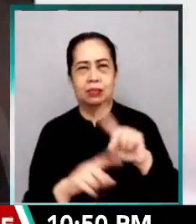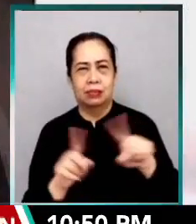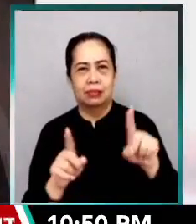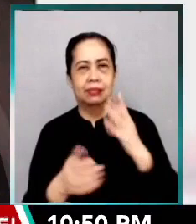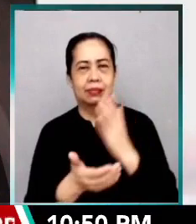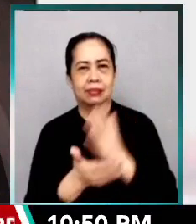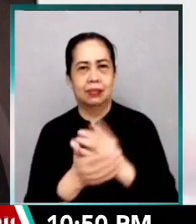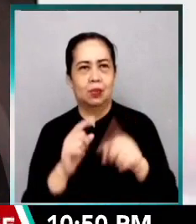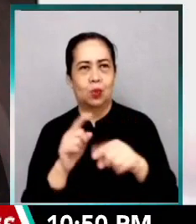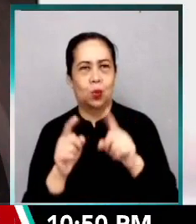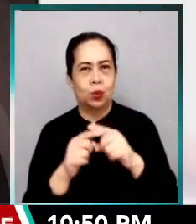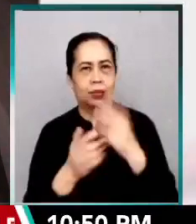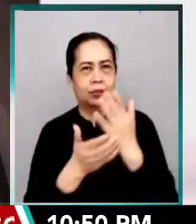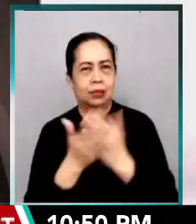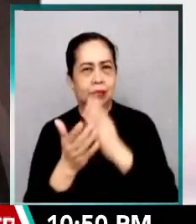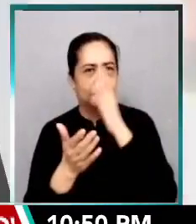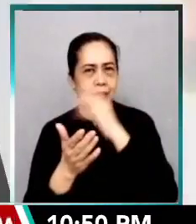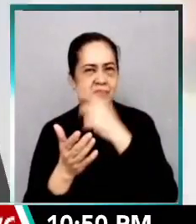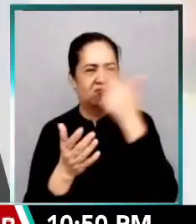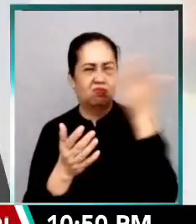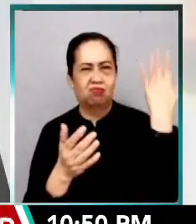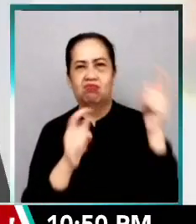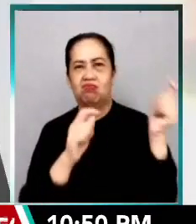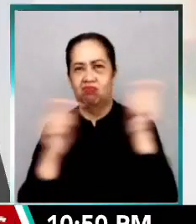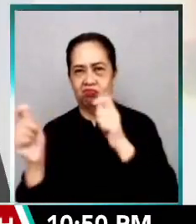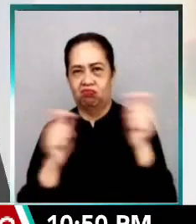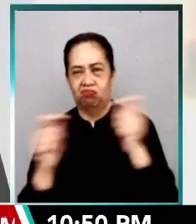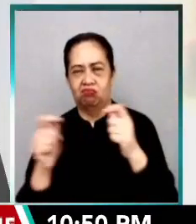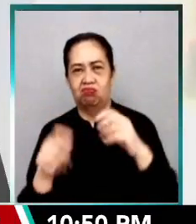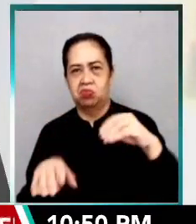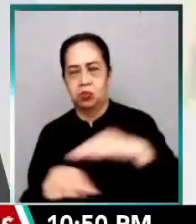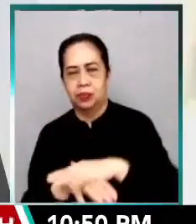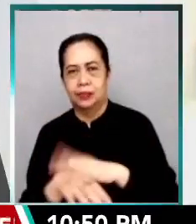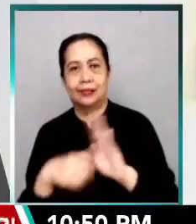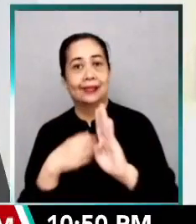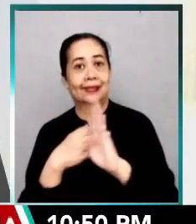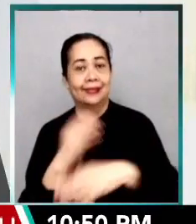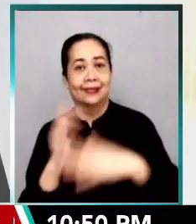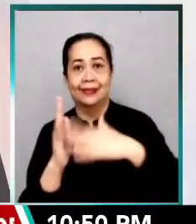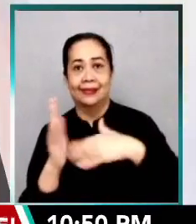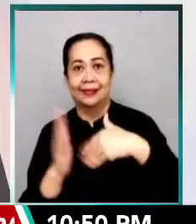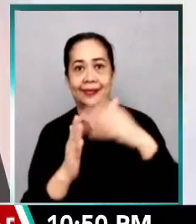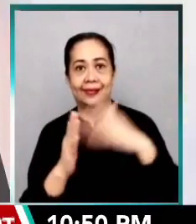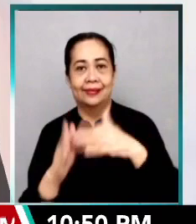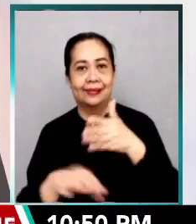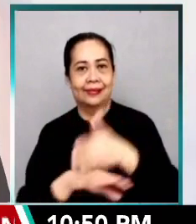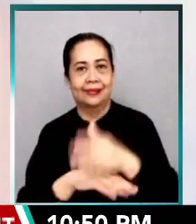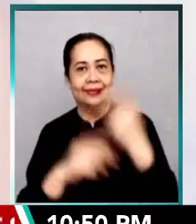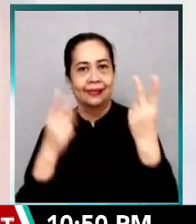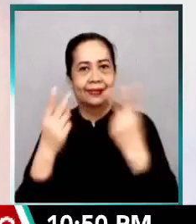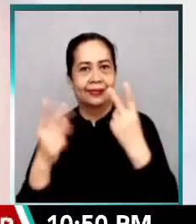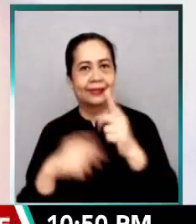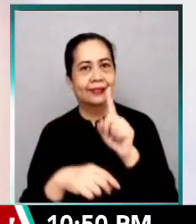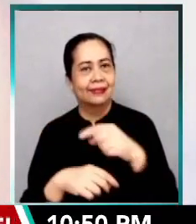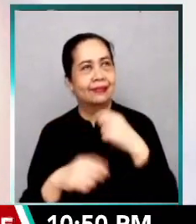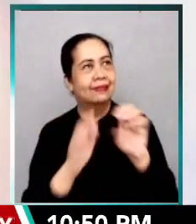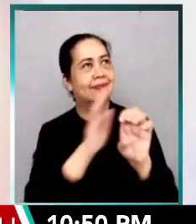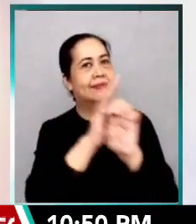niyang obra dahil sa bagyo. Nanumbalik ang kanyang interes sa pagpipinta matapos bumisita sa isang exhibit.